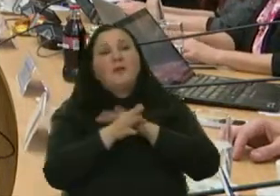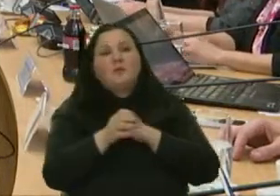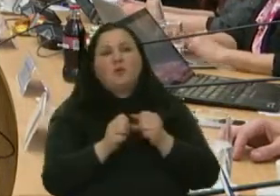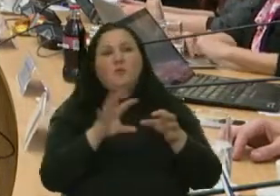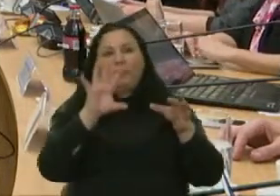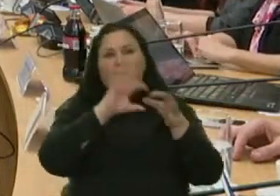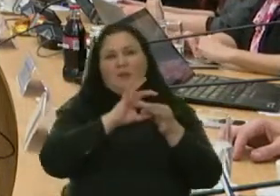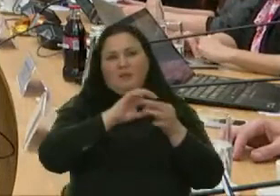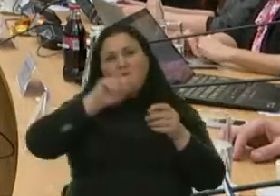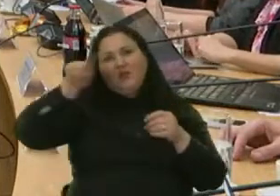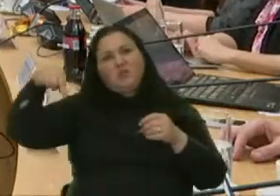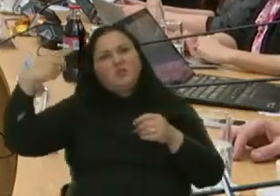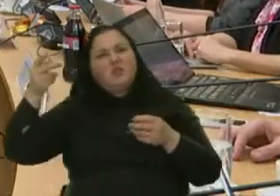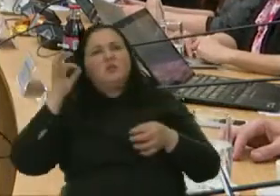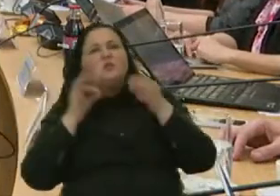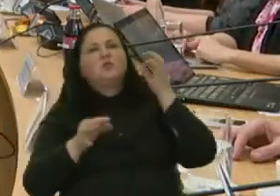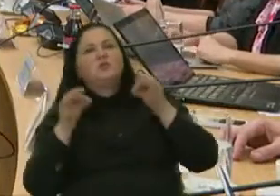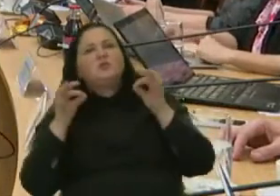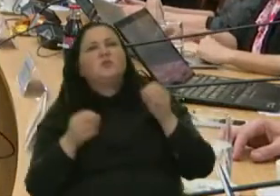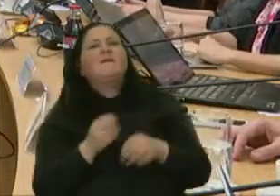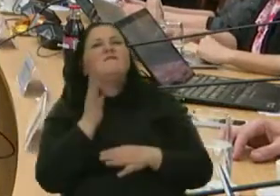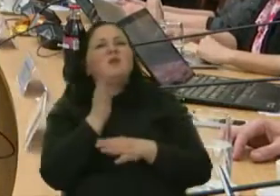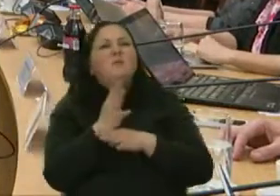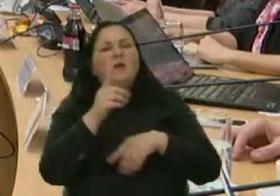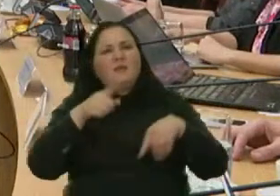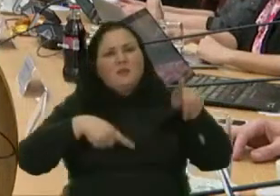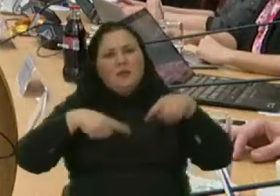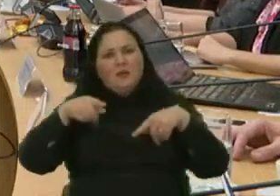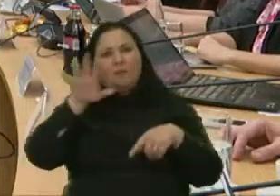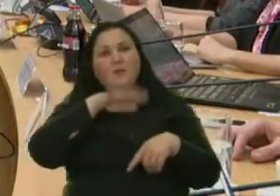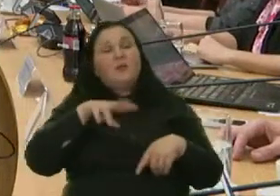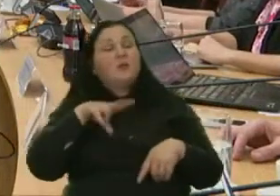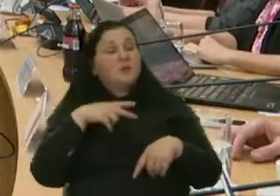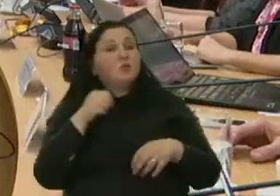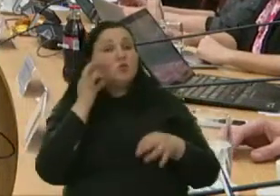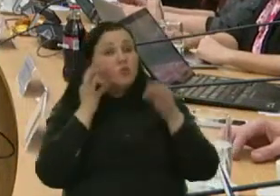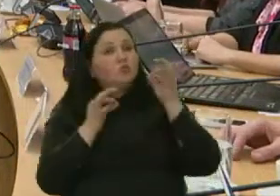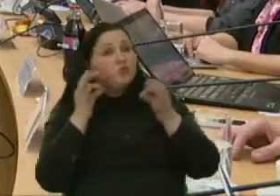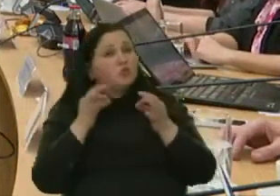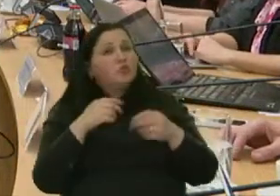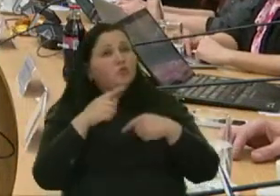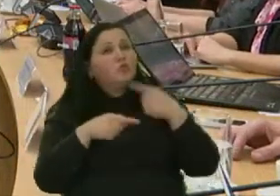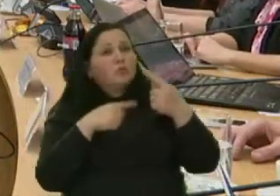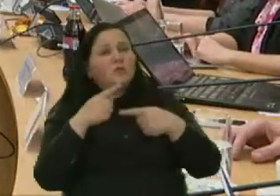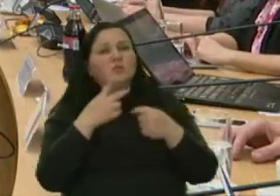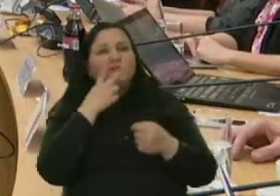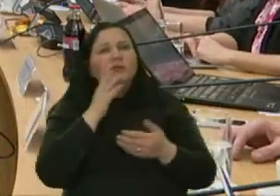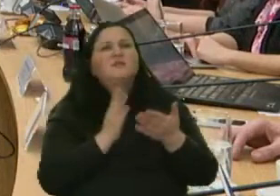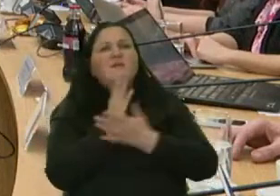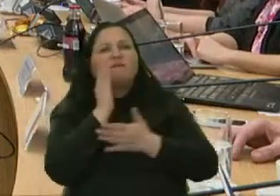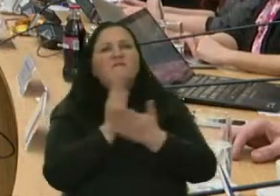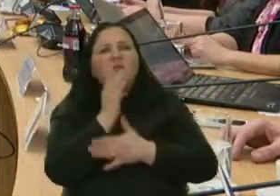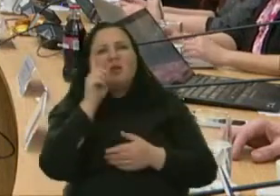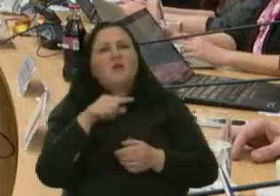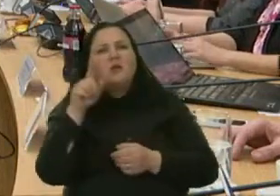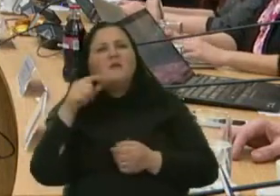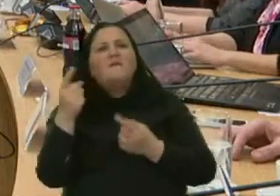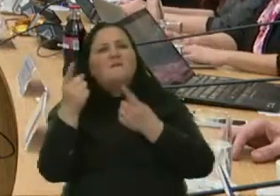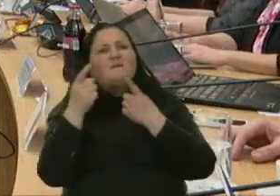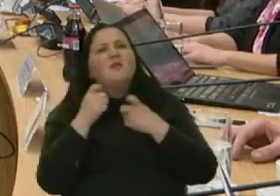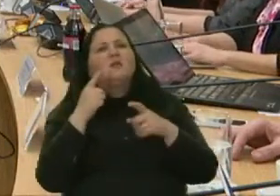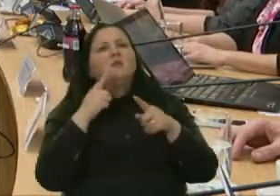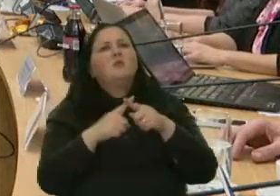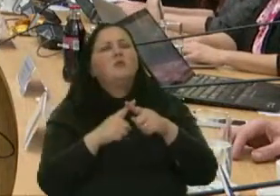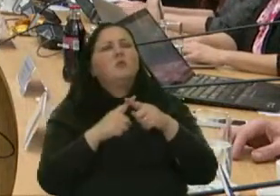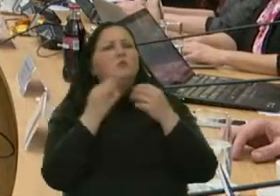celălalt studiu compania de transport public are acest studiu în derulare și vedeți că aproape în fiecare lună vin cu